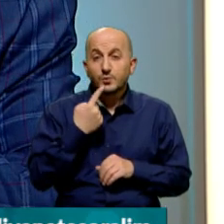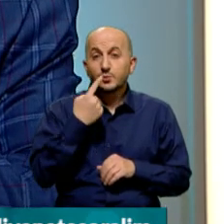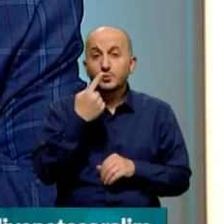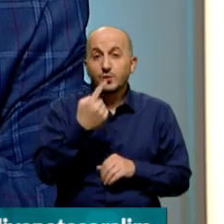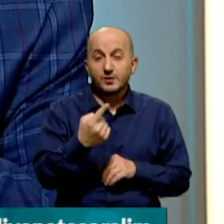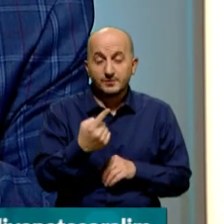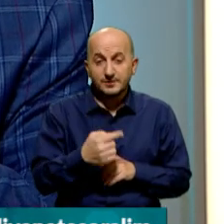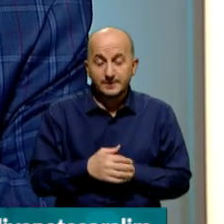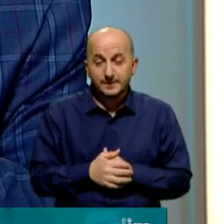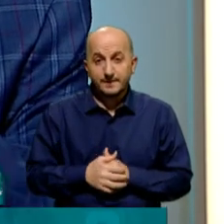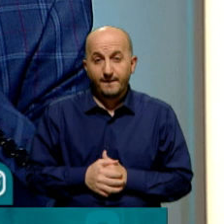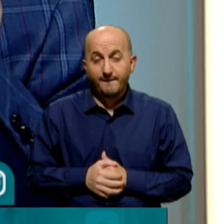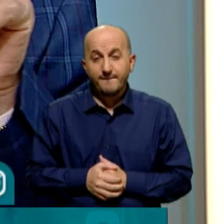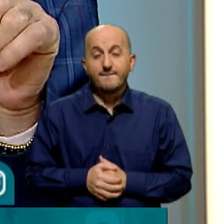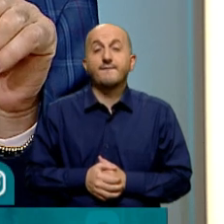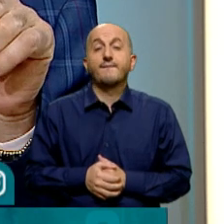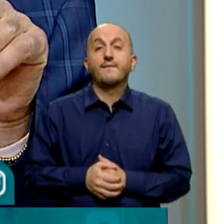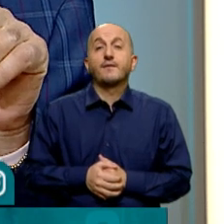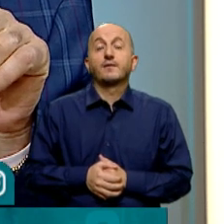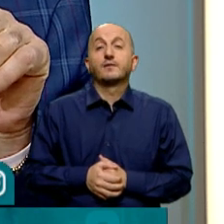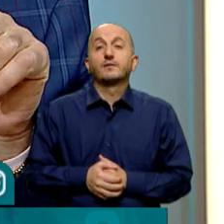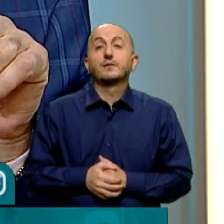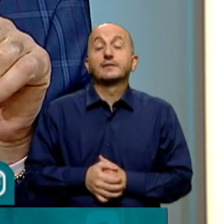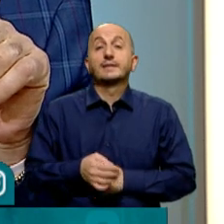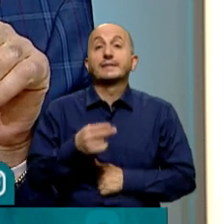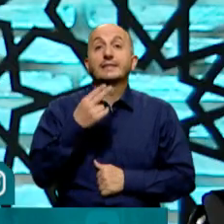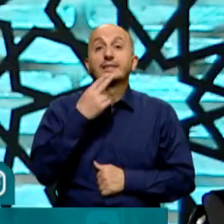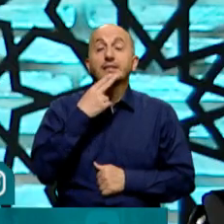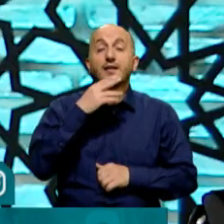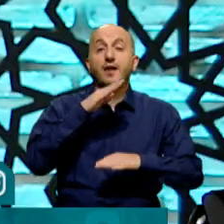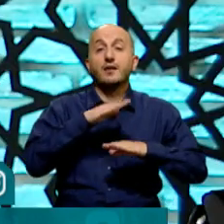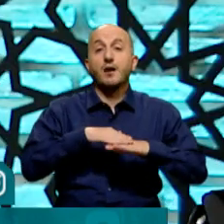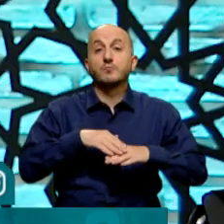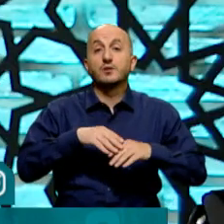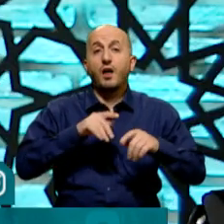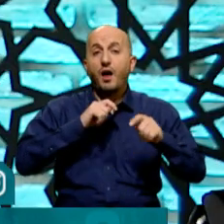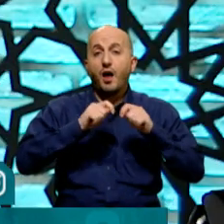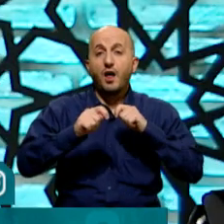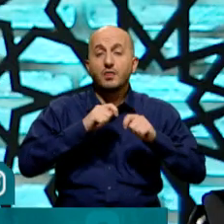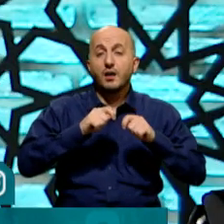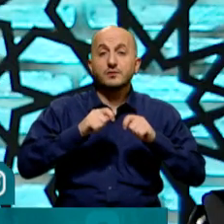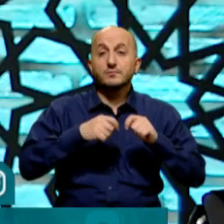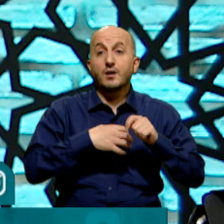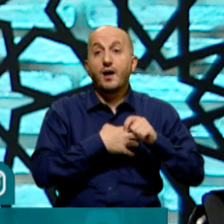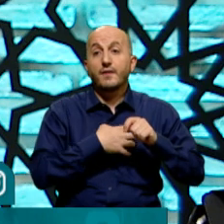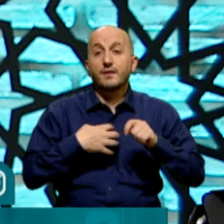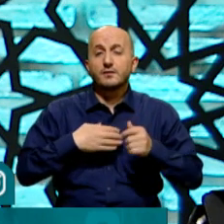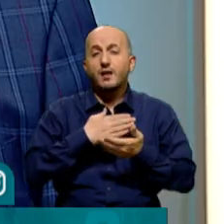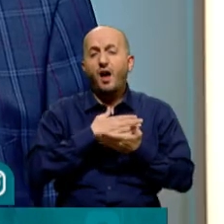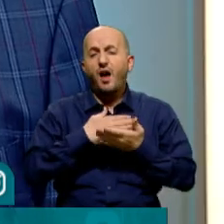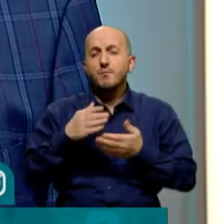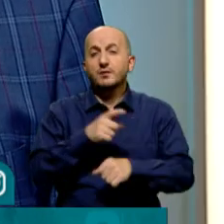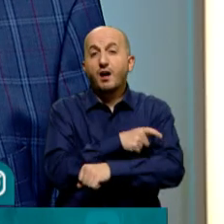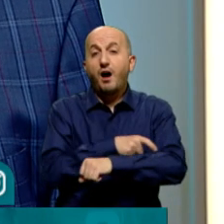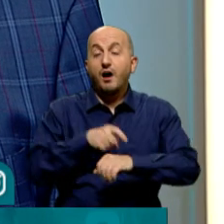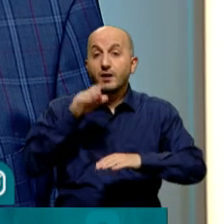aktu alel benat yuharrimul ummahat. Kıza yapılan akit onun annesini ebediyen haram kılar. وَالدُّخُولُ